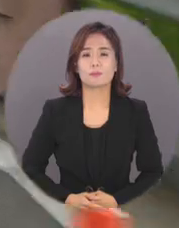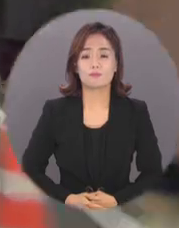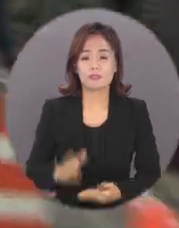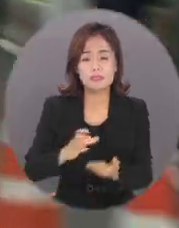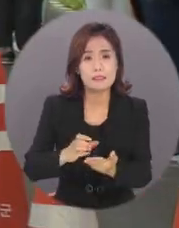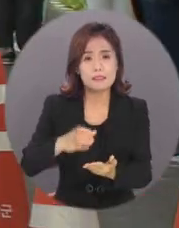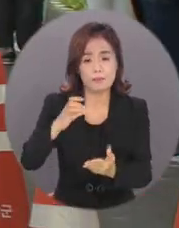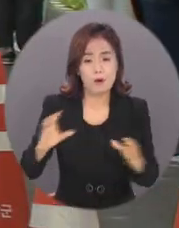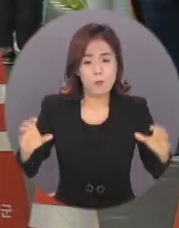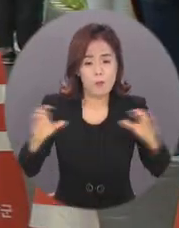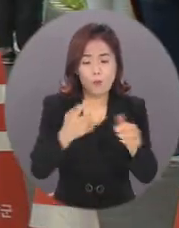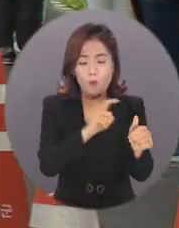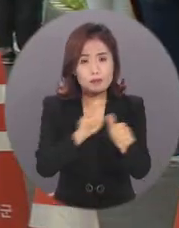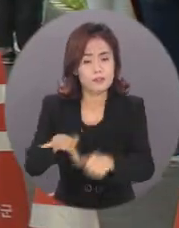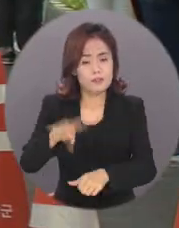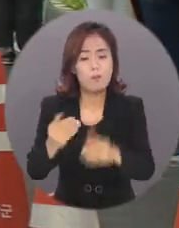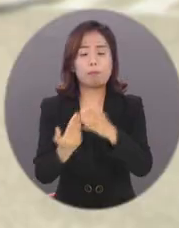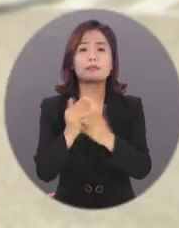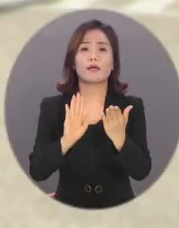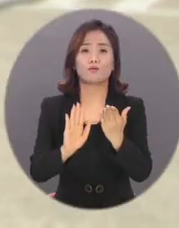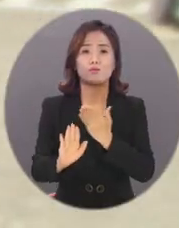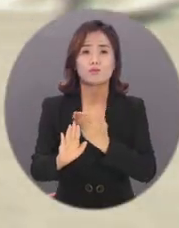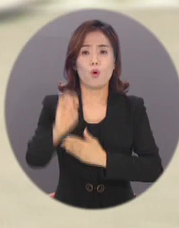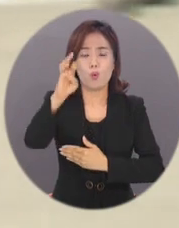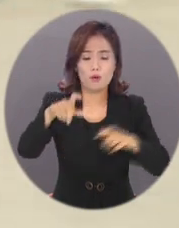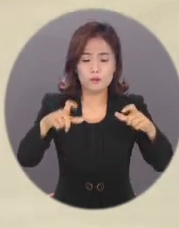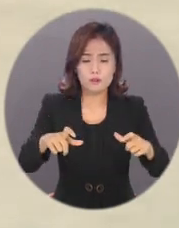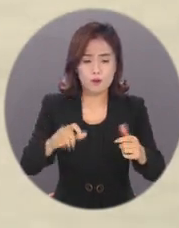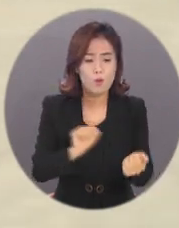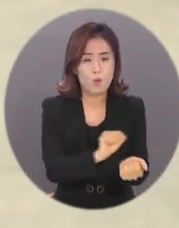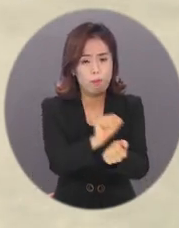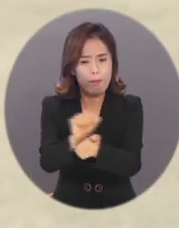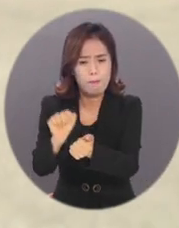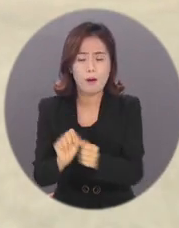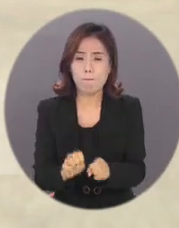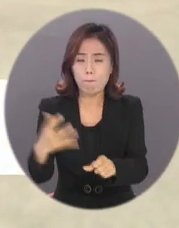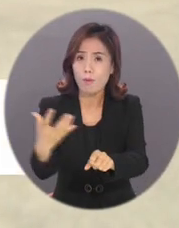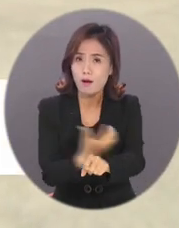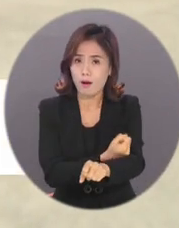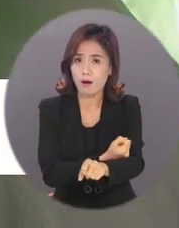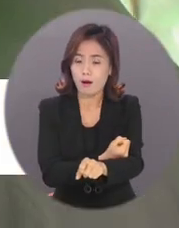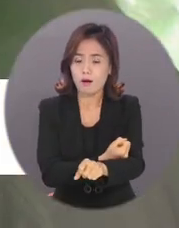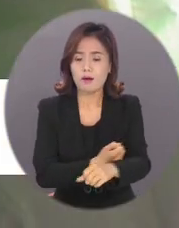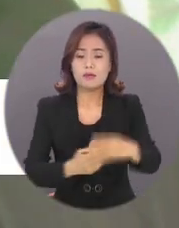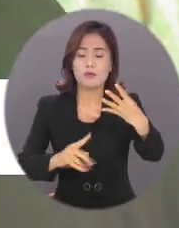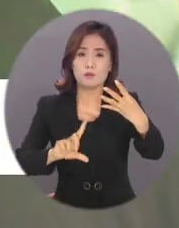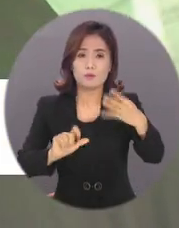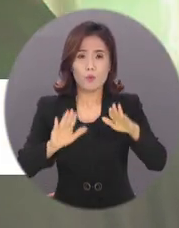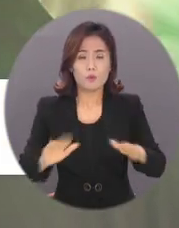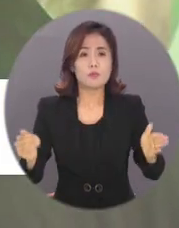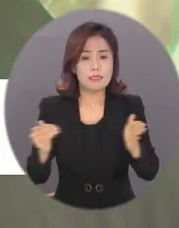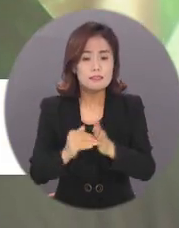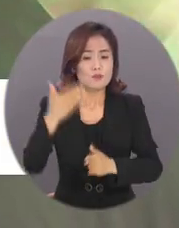담양 지인 모임 관련 확진자가 처음으로 발생한 이후 광주의 코로나19 확산세가 거세지고 있습니다. 지난 15일부터